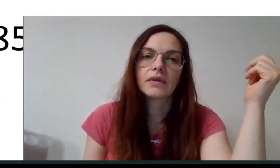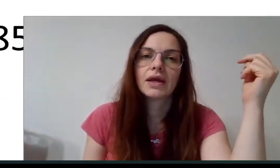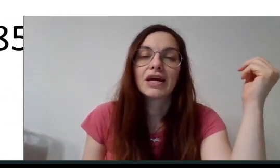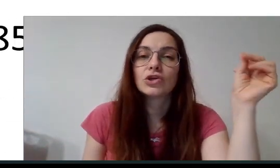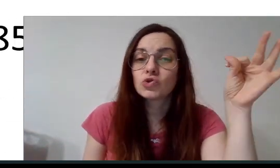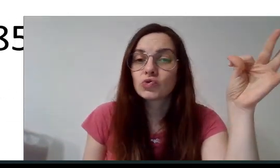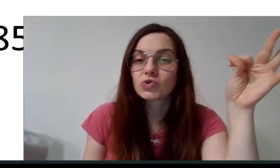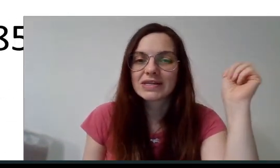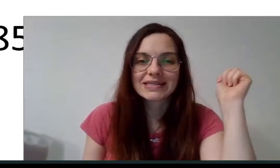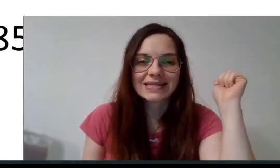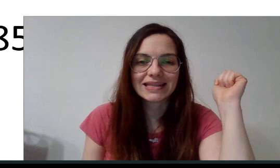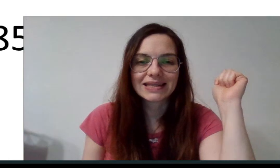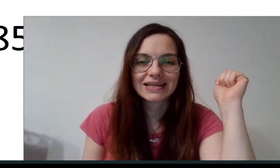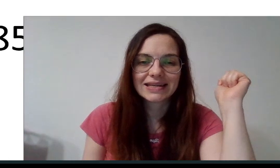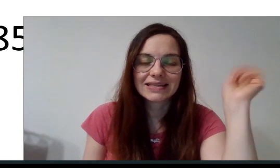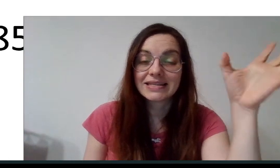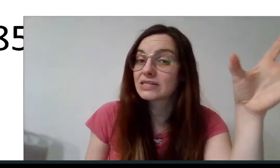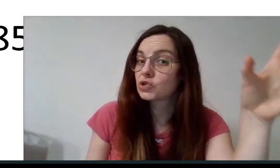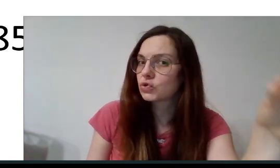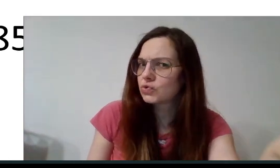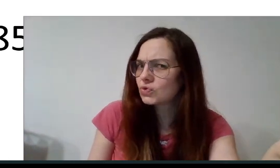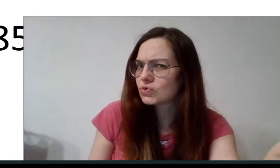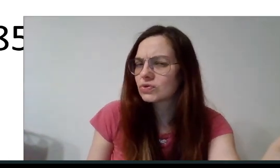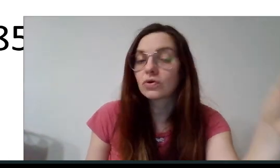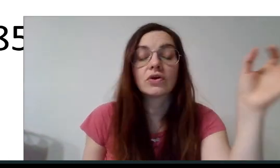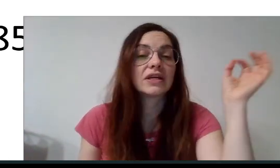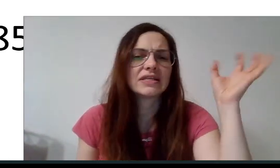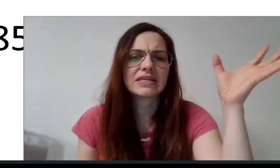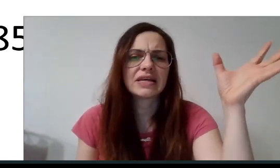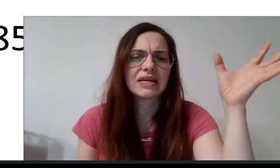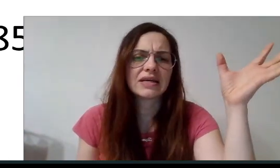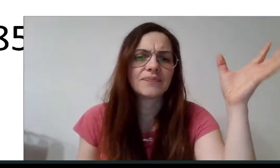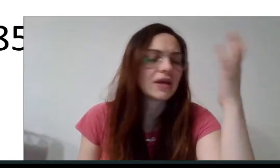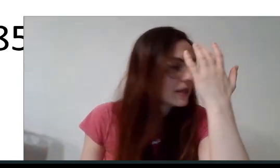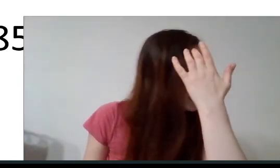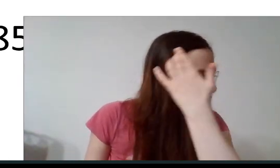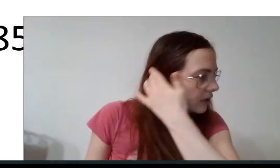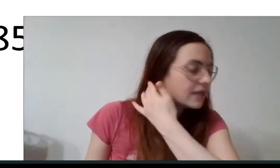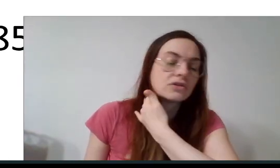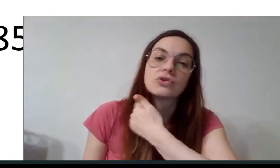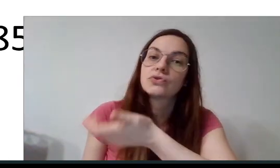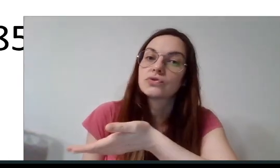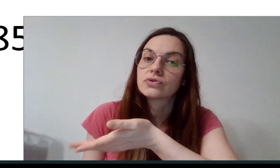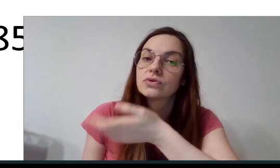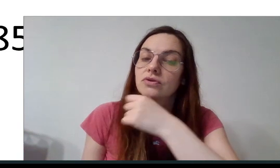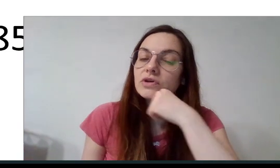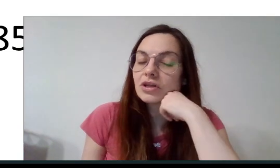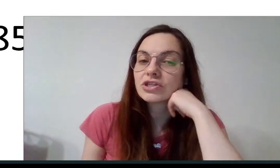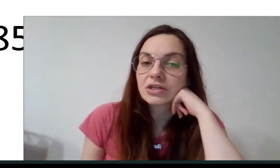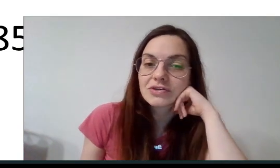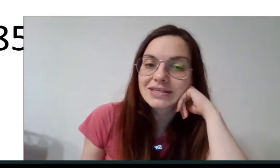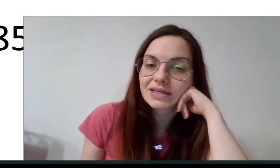Süß, sladak, sie ist so süß, oder dieser Kuchen ist so süß, ovaj kolač je tako